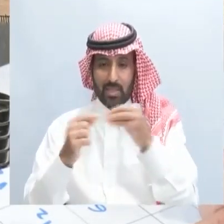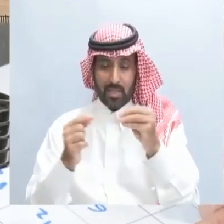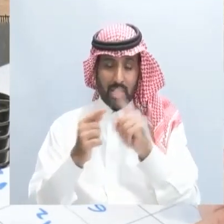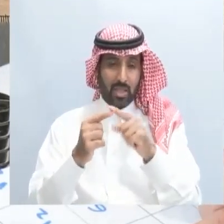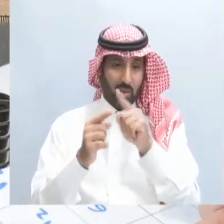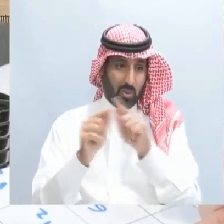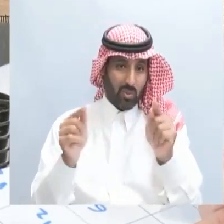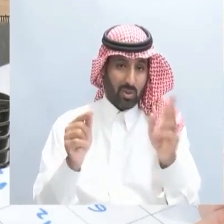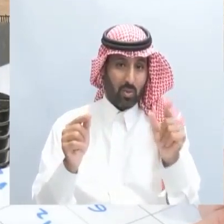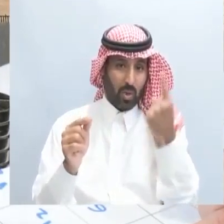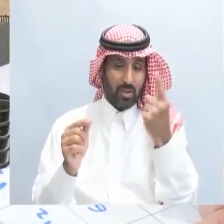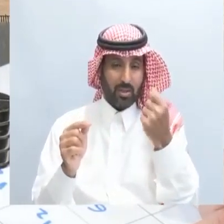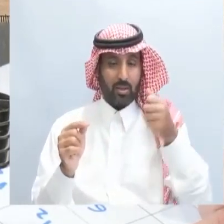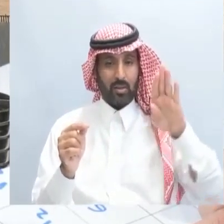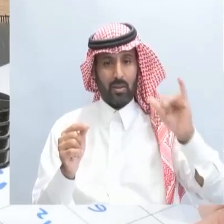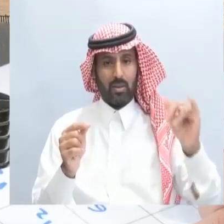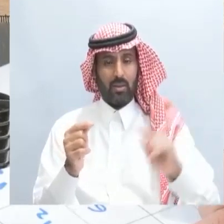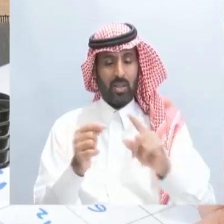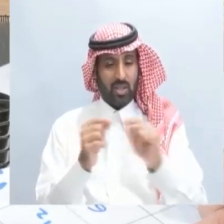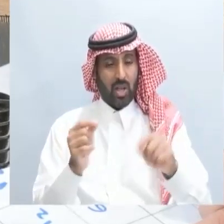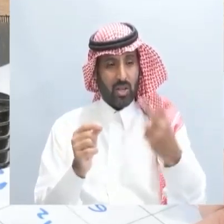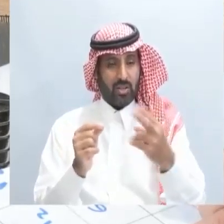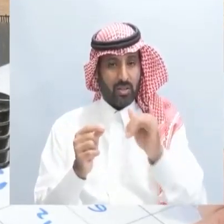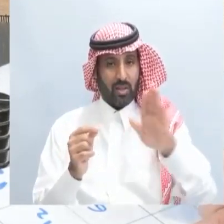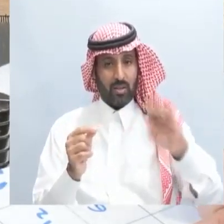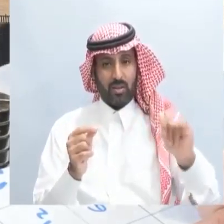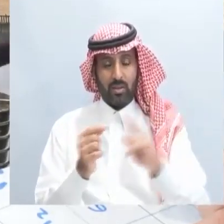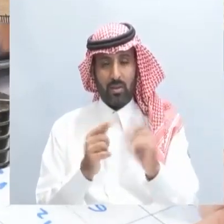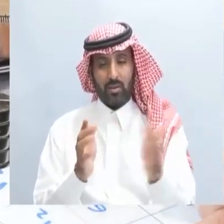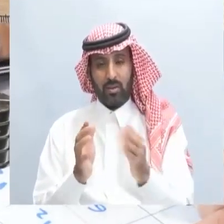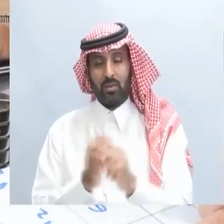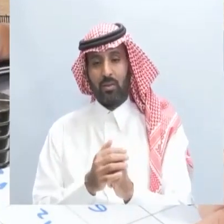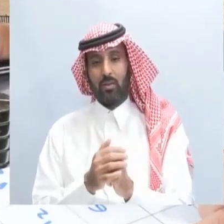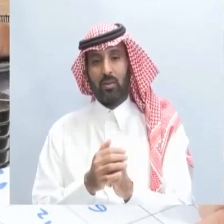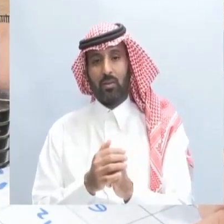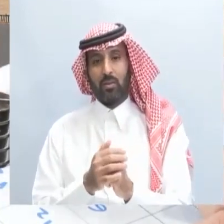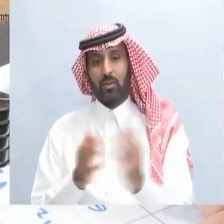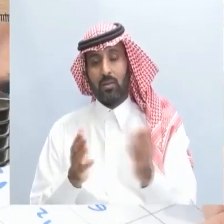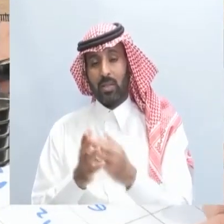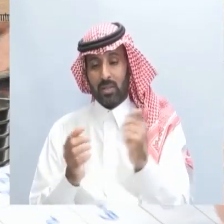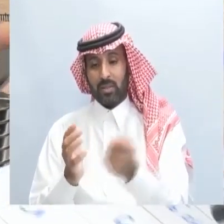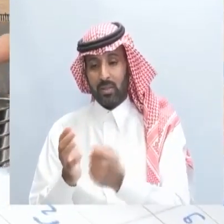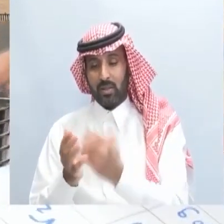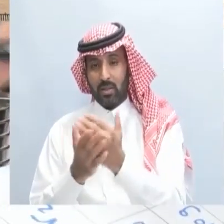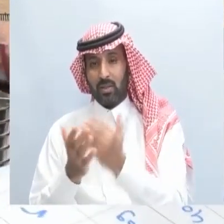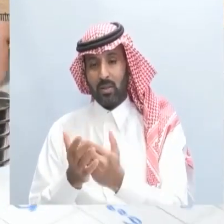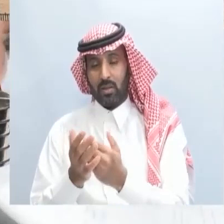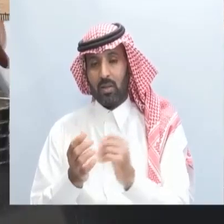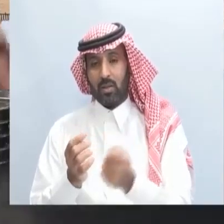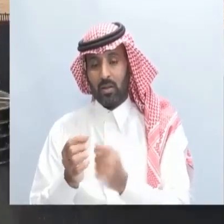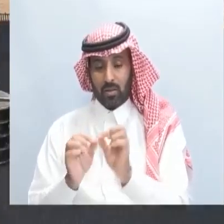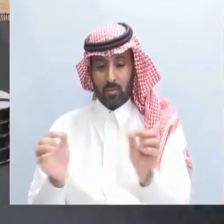بشرطه اخرى 1 سم شرطه الى شرطه 2 سن حتى تتمكن من حساب المسافه جيدا سجل جدول المسافات